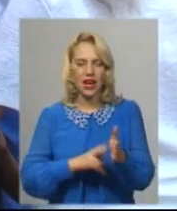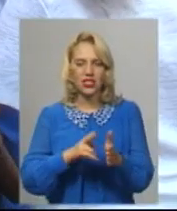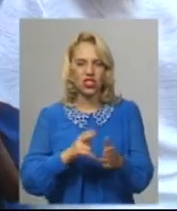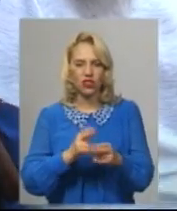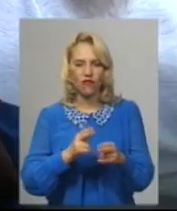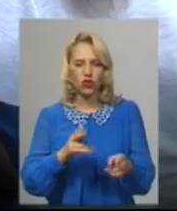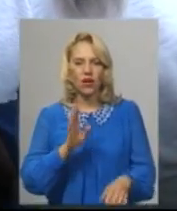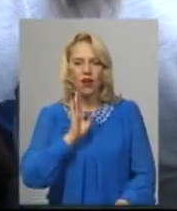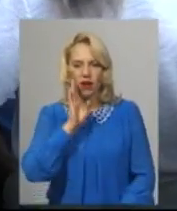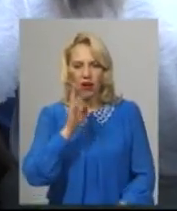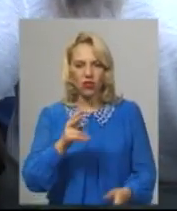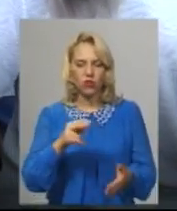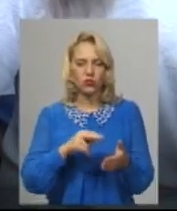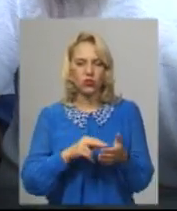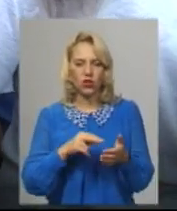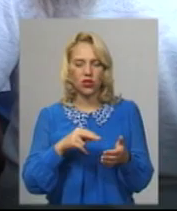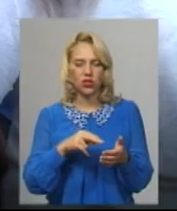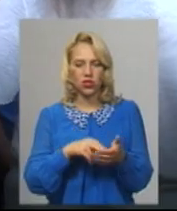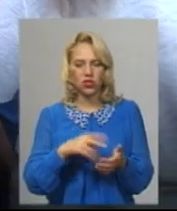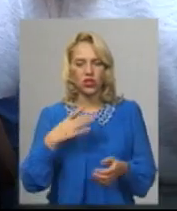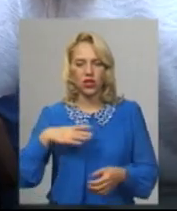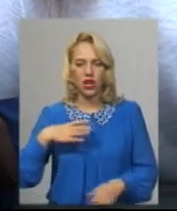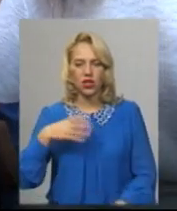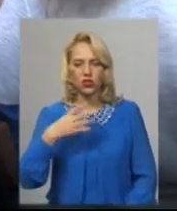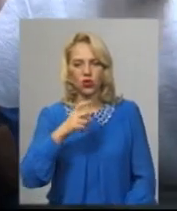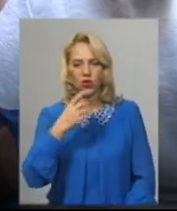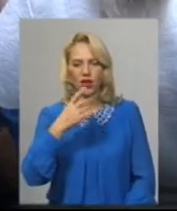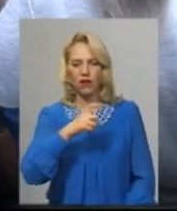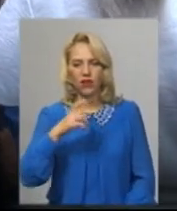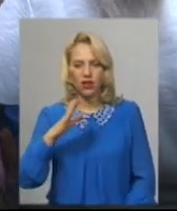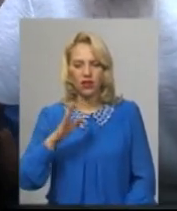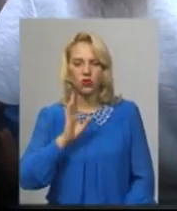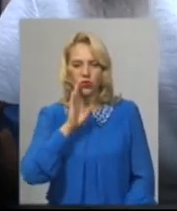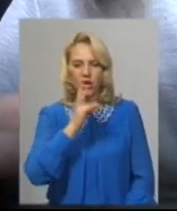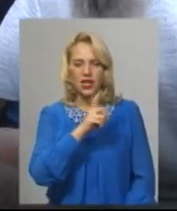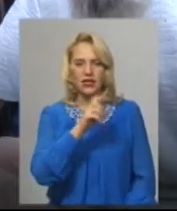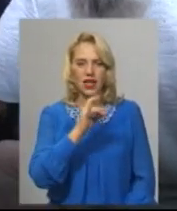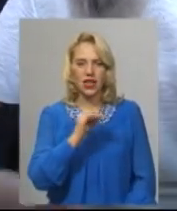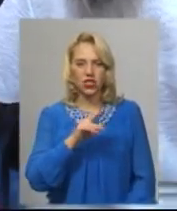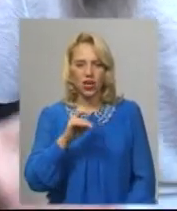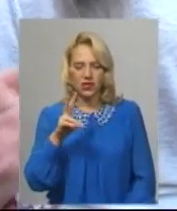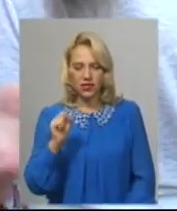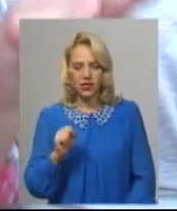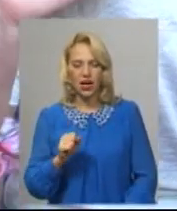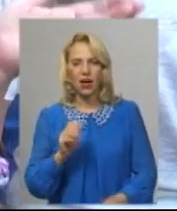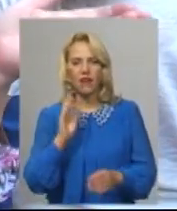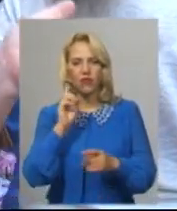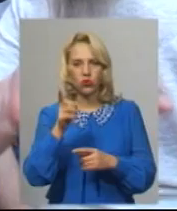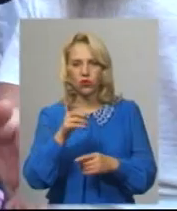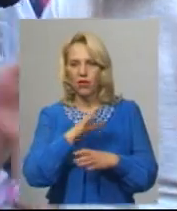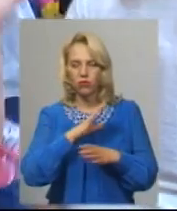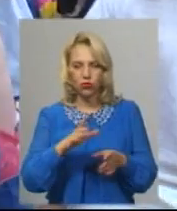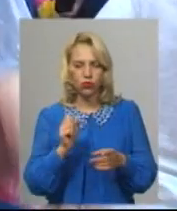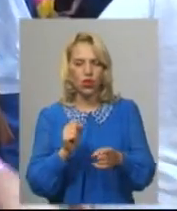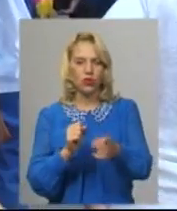хвилин 40 і запізнилась на електричку навіть з утра на Зарічанській. Бо ні в ту сторону, ні в ту не було. А 21-22